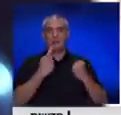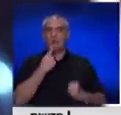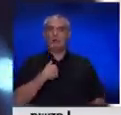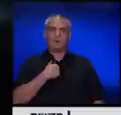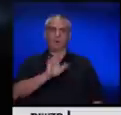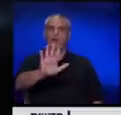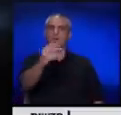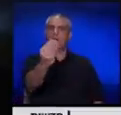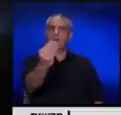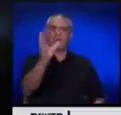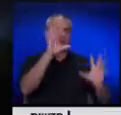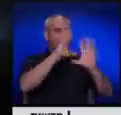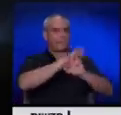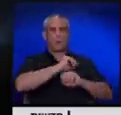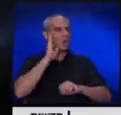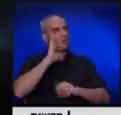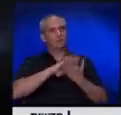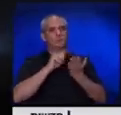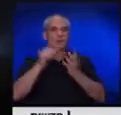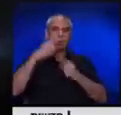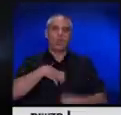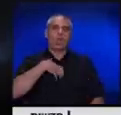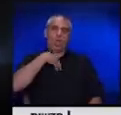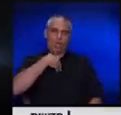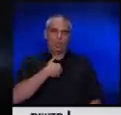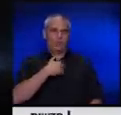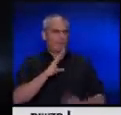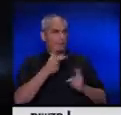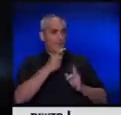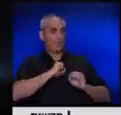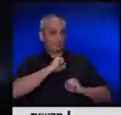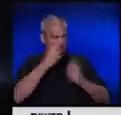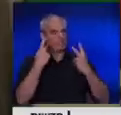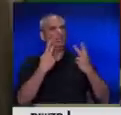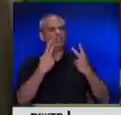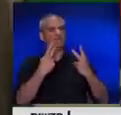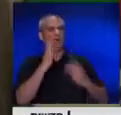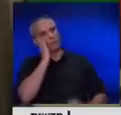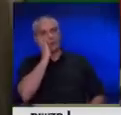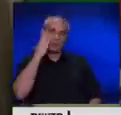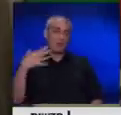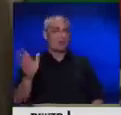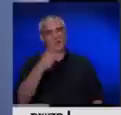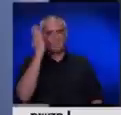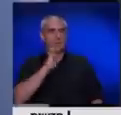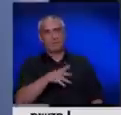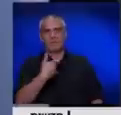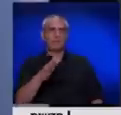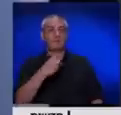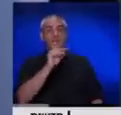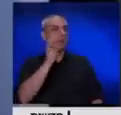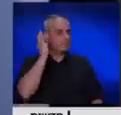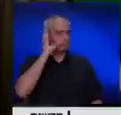הוא אומר, רגע, כל הלילה לא ישנתי בגלל שהוא נוחר. אבל מה, שקשה שווה את זה. וואי, אתם לא מאמינים ככה. גם נשים,